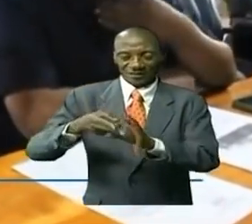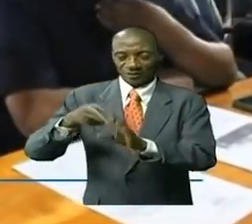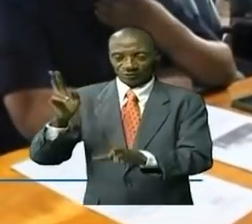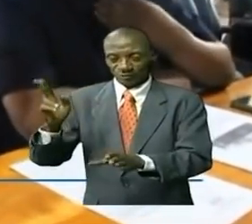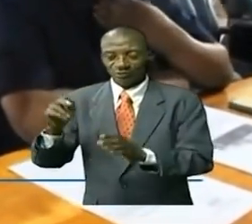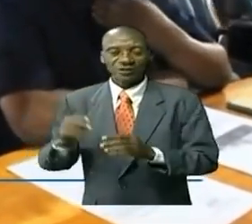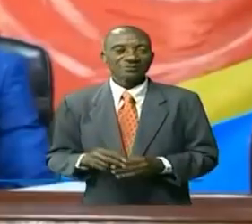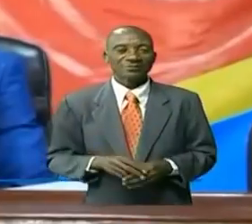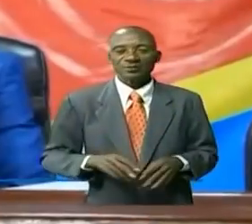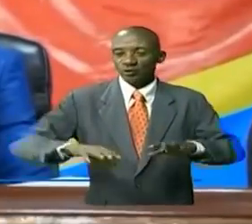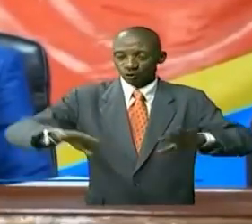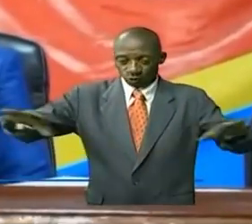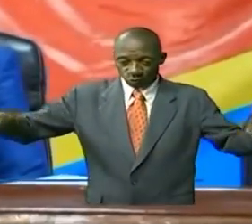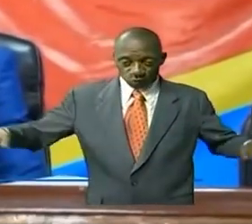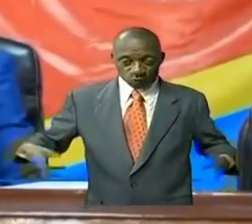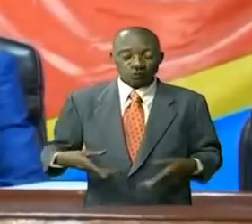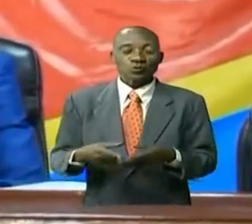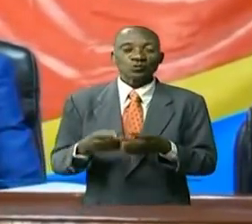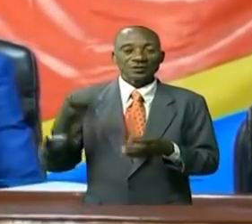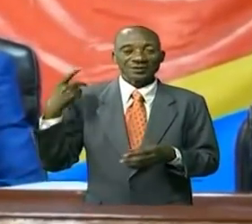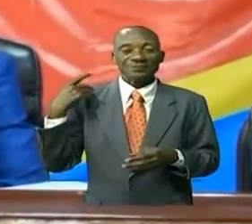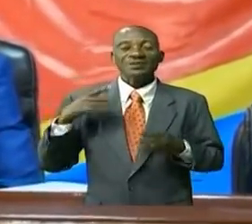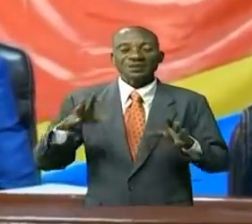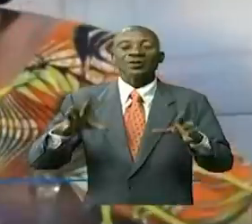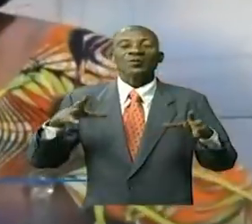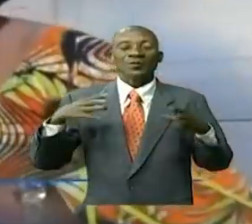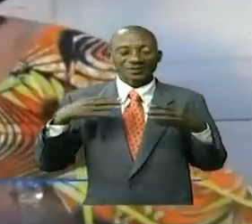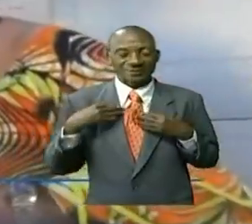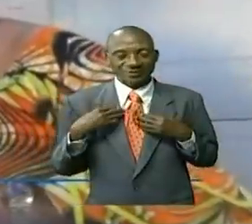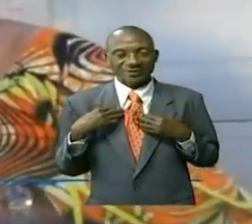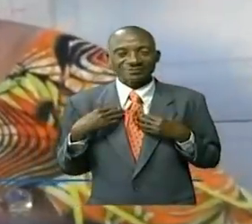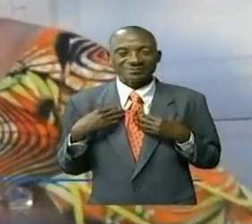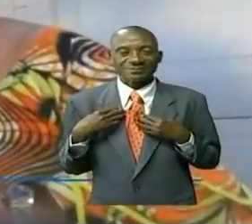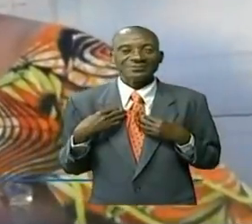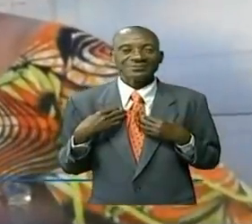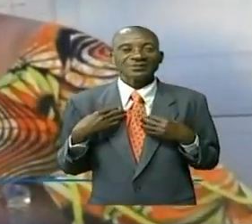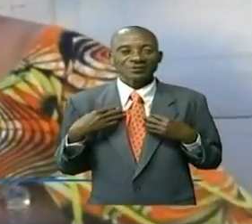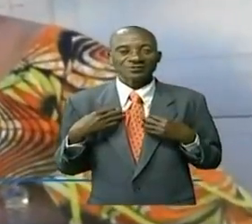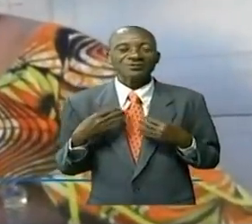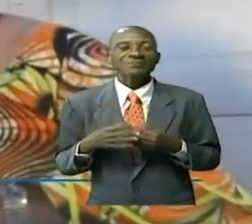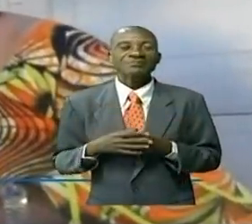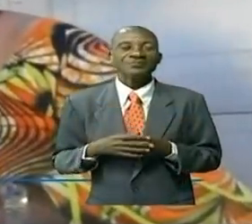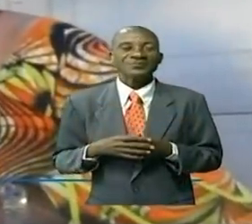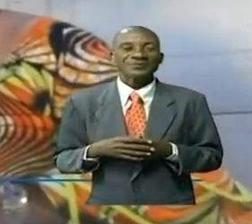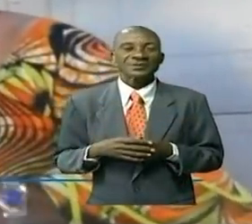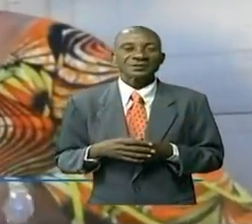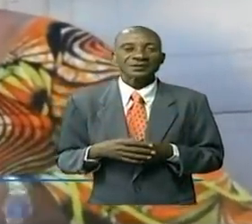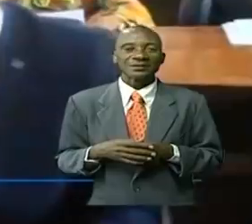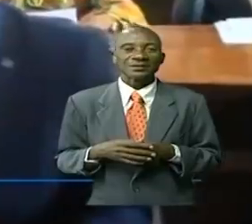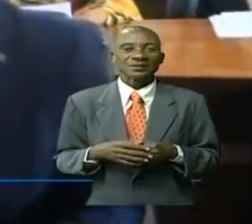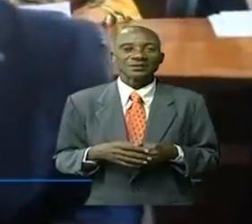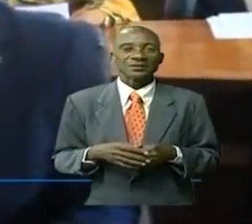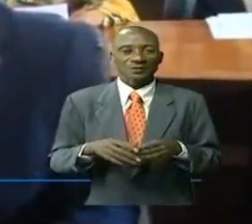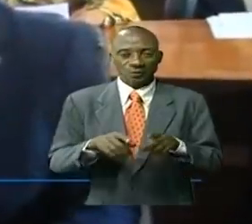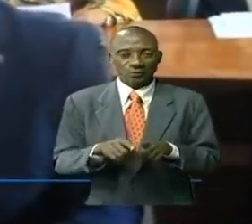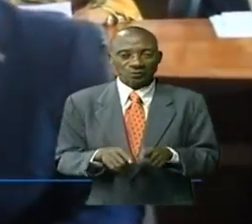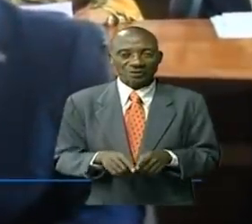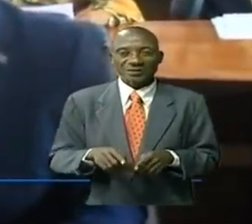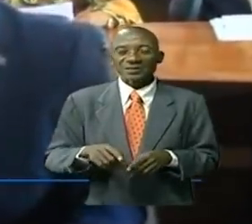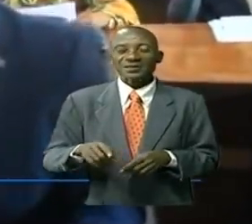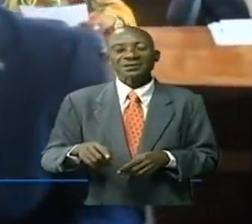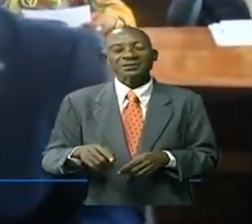sa démission par l'Assemblée plénière, une motion incidentielle de l'honorable Malale Joséphine est relative à la non-représentativité du territoire de